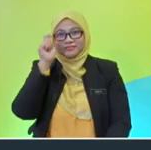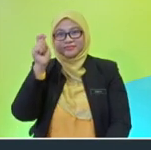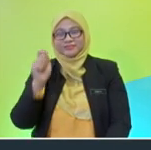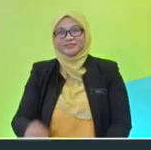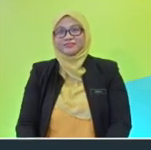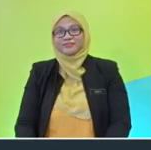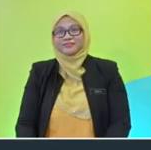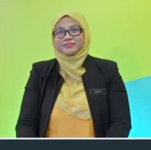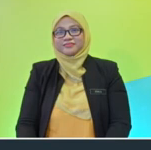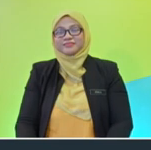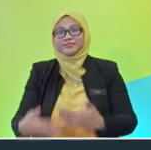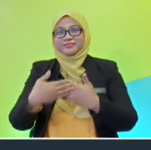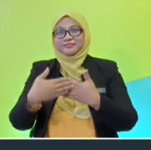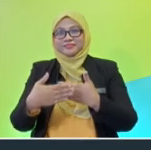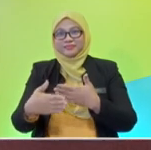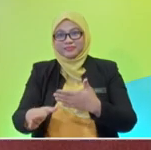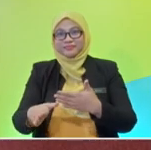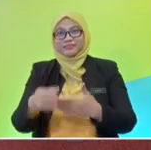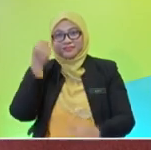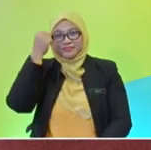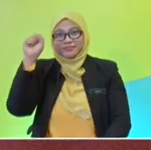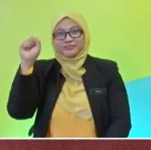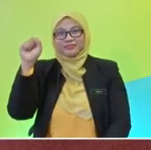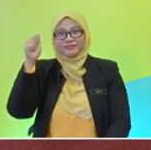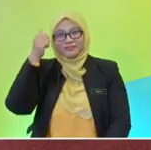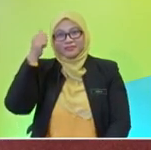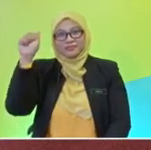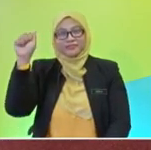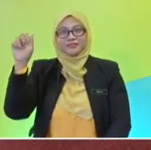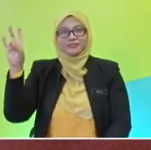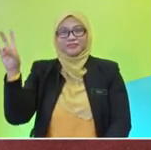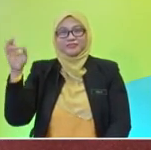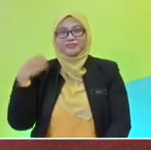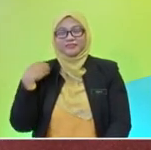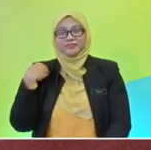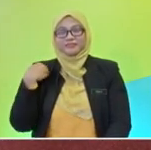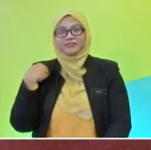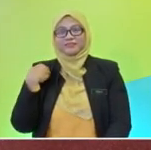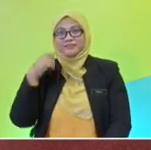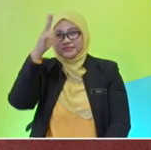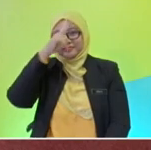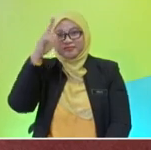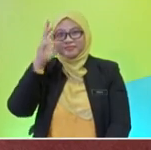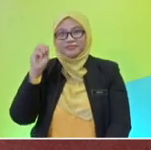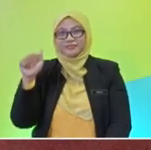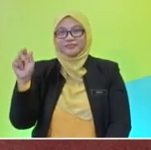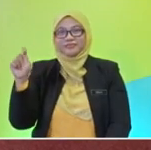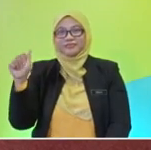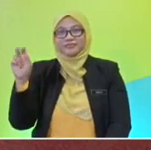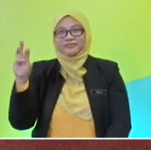Kerajaan Sriwijaya pada abad ke-7 kita ada pada abad ke-9 adalah kerajaan Mataram abad ke-10 Kerajaan